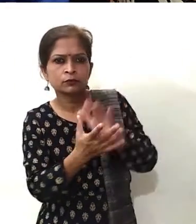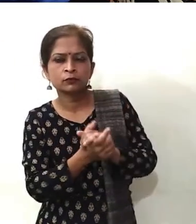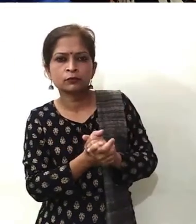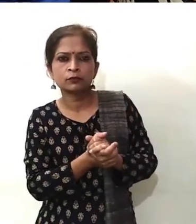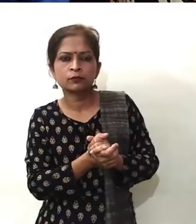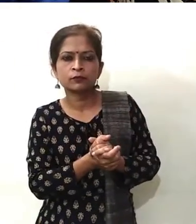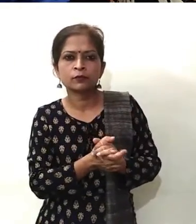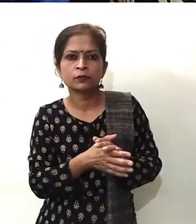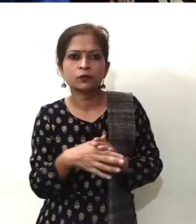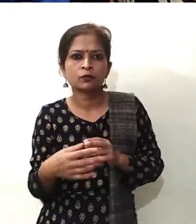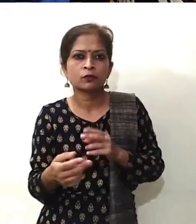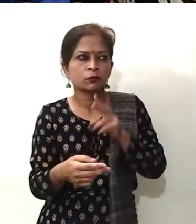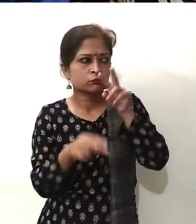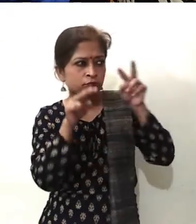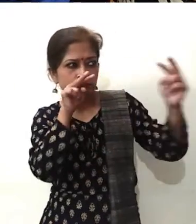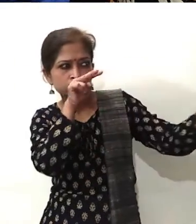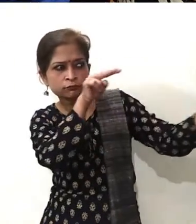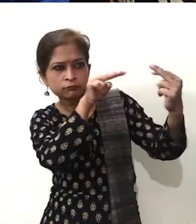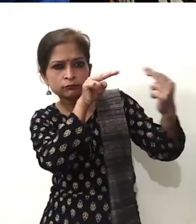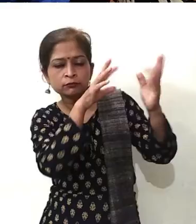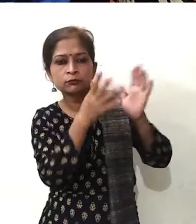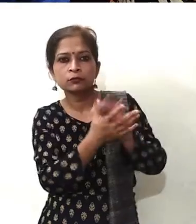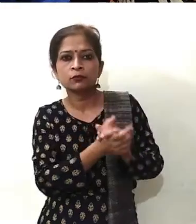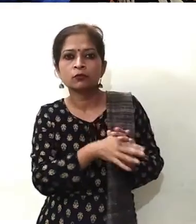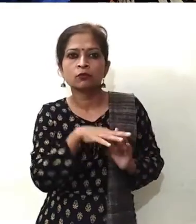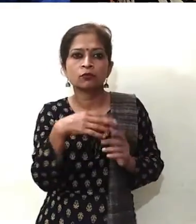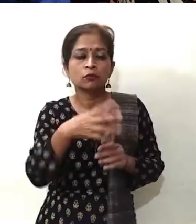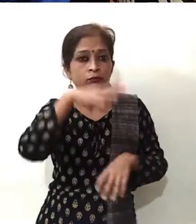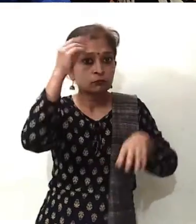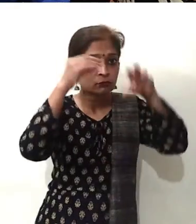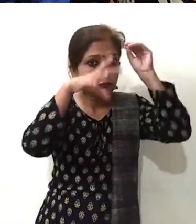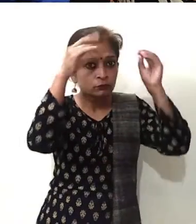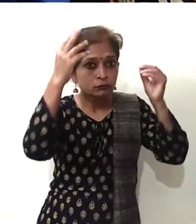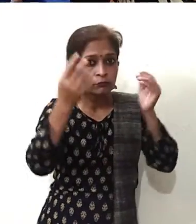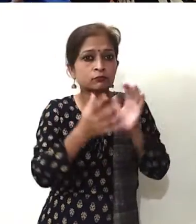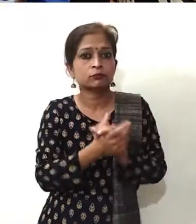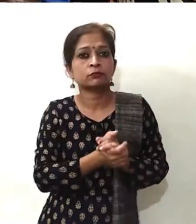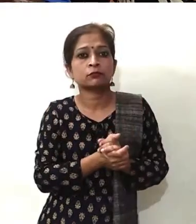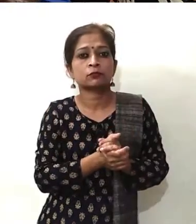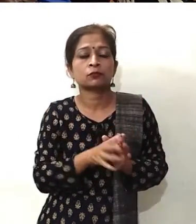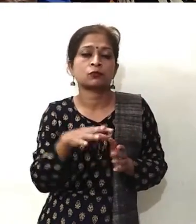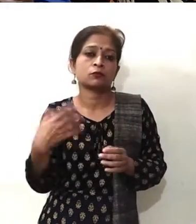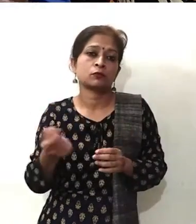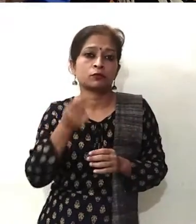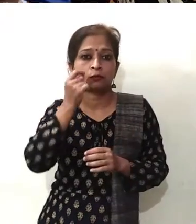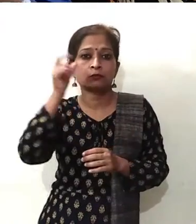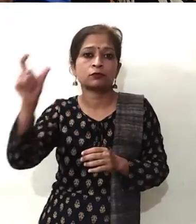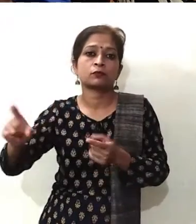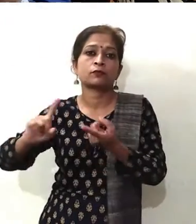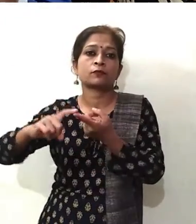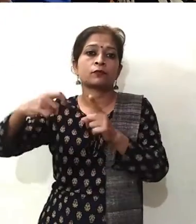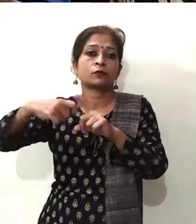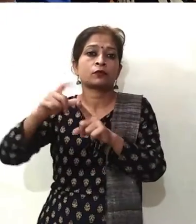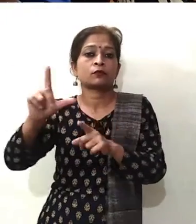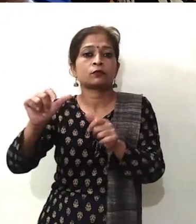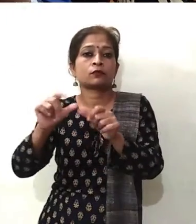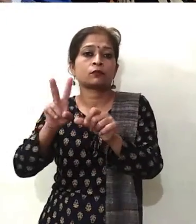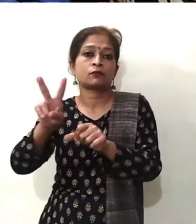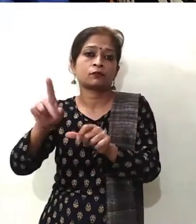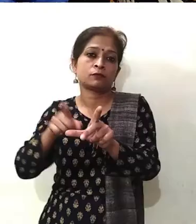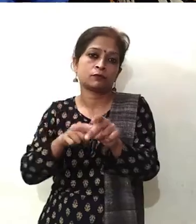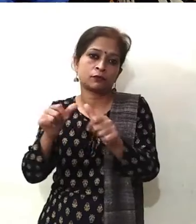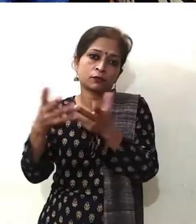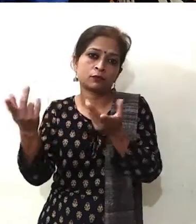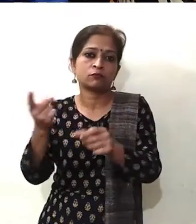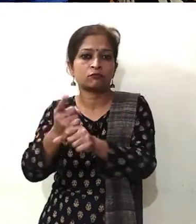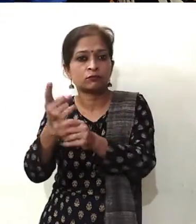में वर्चुअल लर्निंग चलता था। तो भाई वो एकलव्य बोला कि अच्छा अब तो मैं सीखा हूँ आपसे, आप गुरु हैं, आप मिले ना